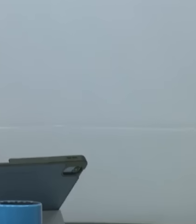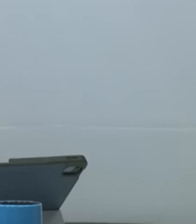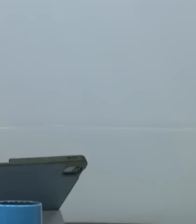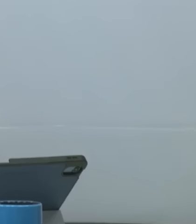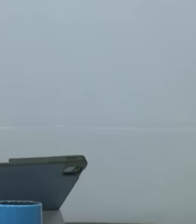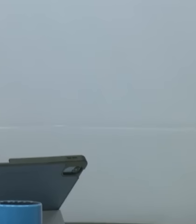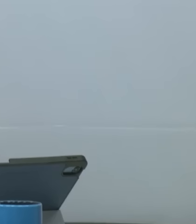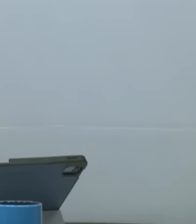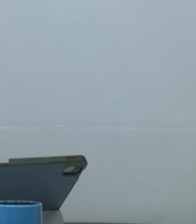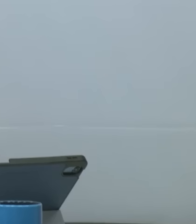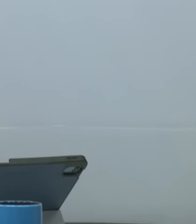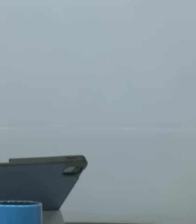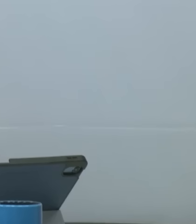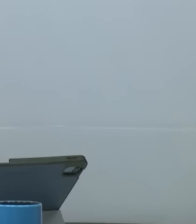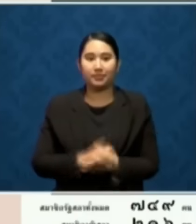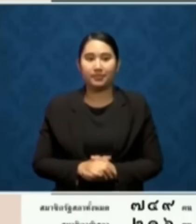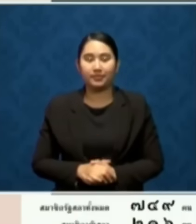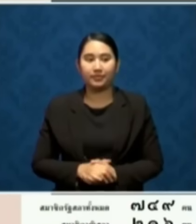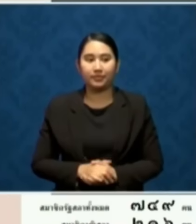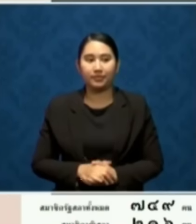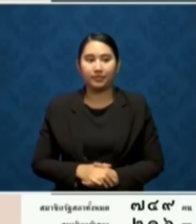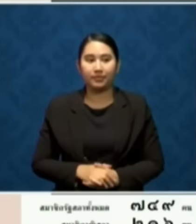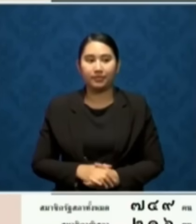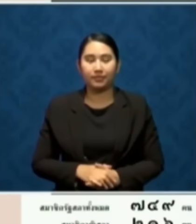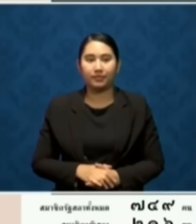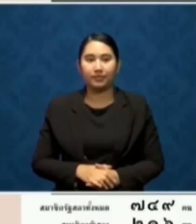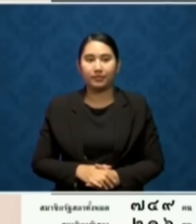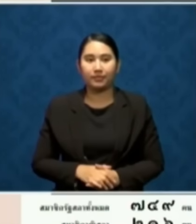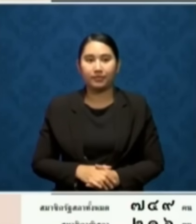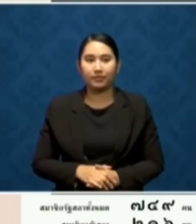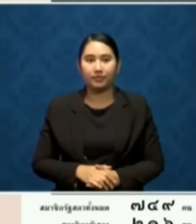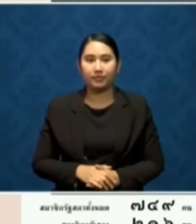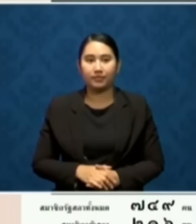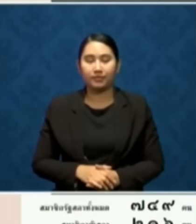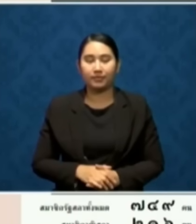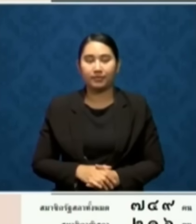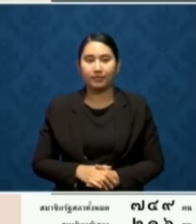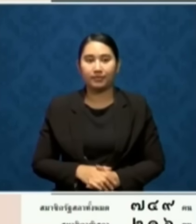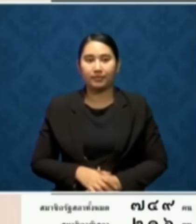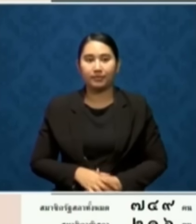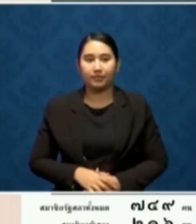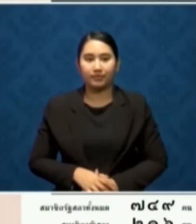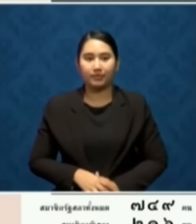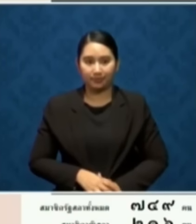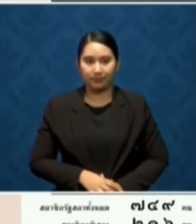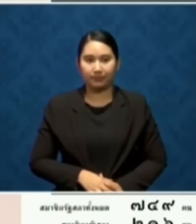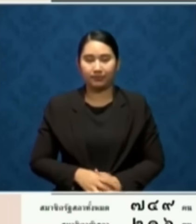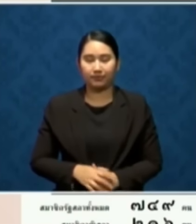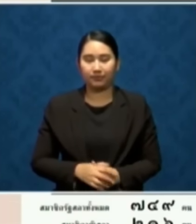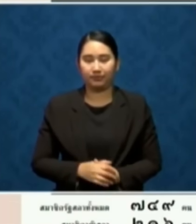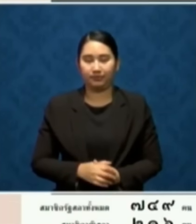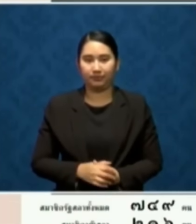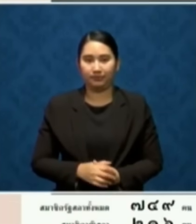ยเนี่ยนะคะ5เสียงนะคะด้วยกันไม่เห็นด้วย13เสียงในส่วนของสส163